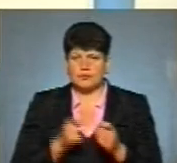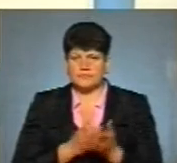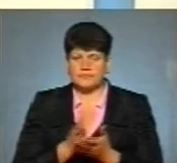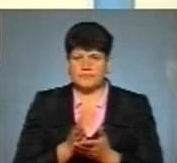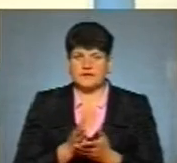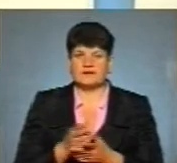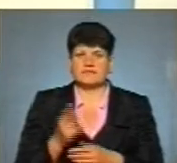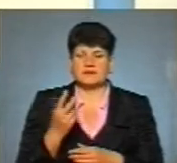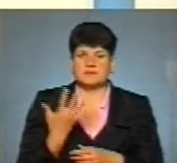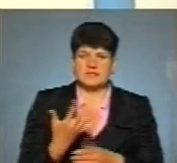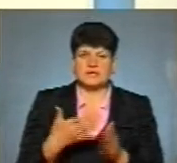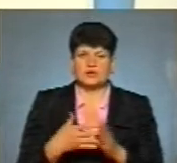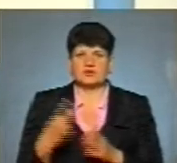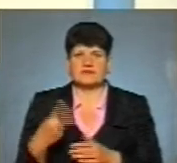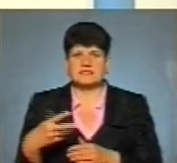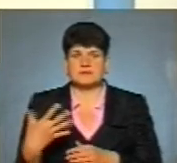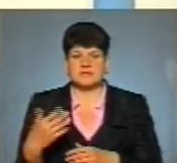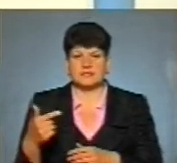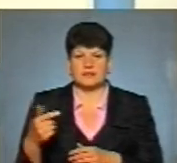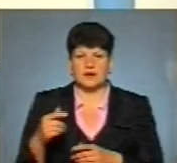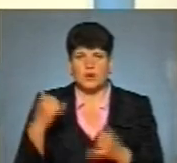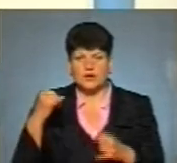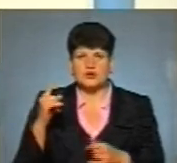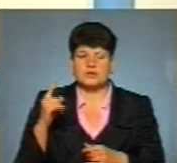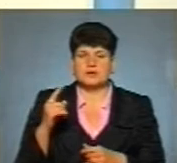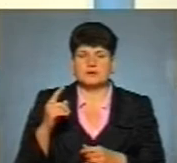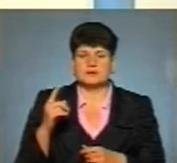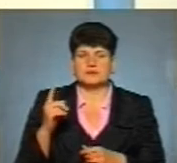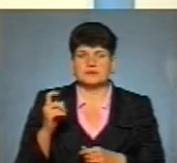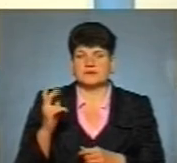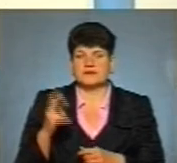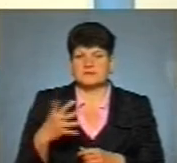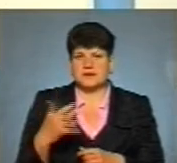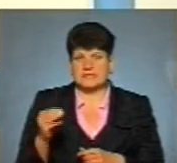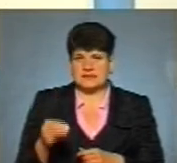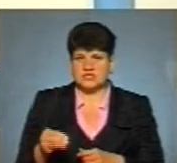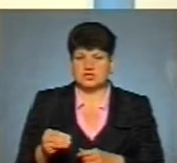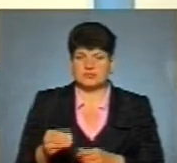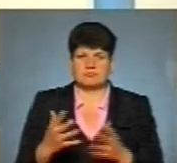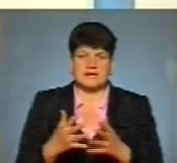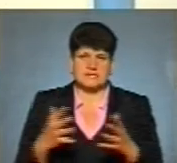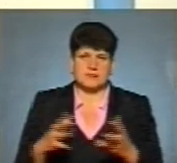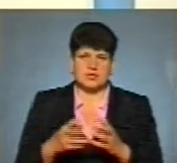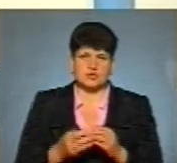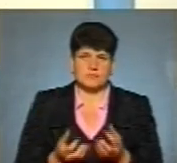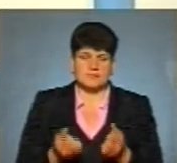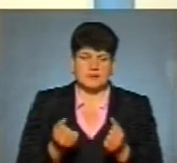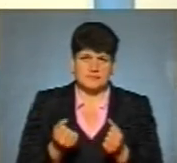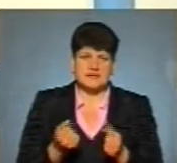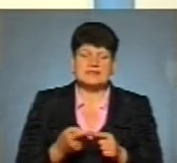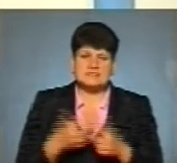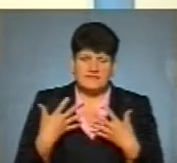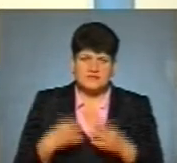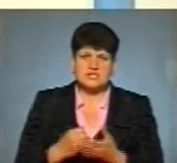до 25 корів, тобто 125 тисяч максимальна сума фінансової підтримки. То вже затверджено